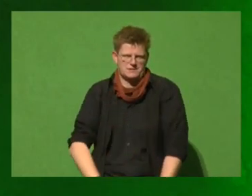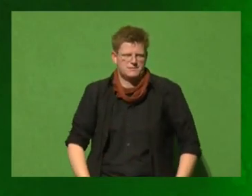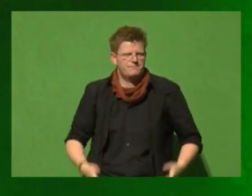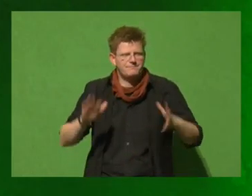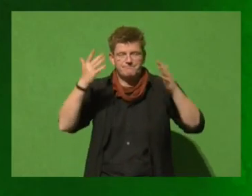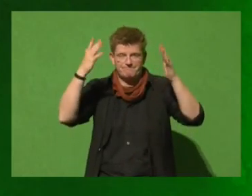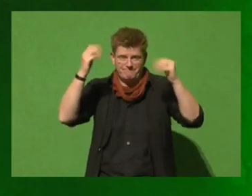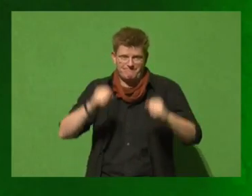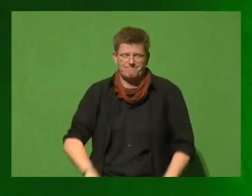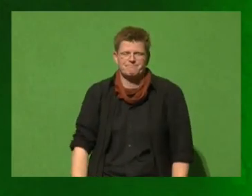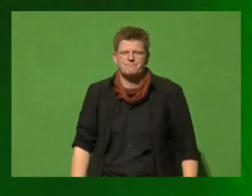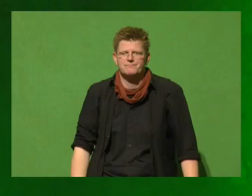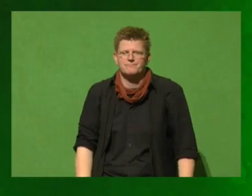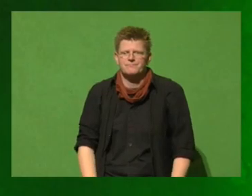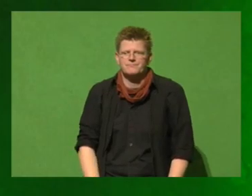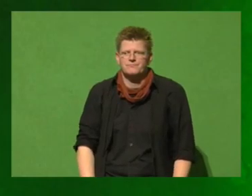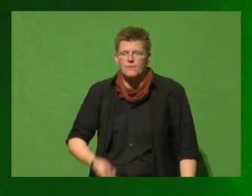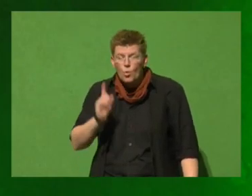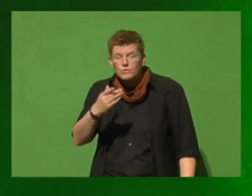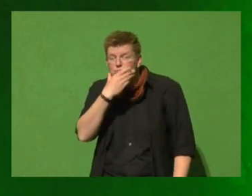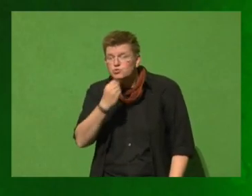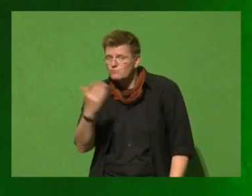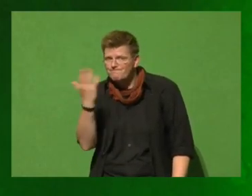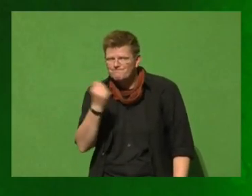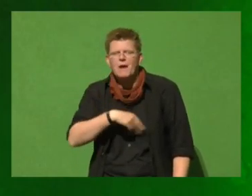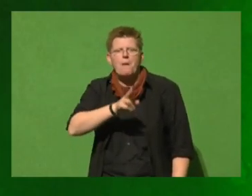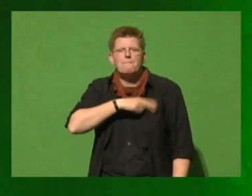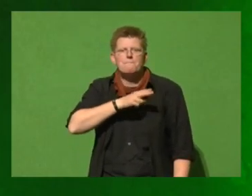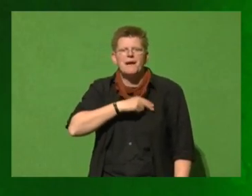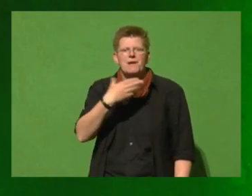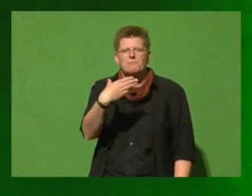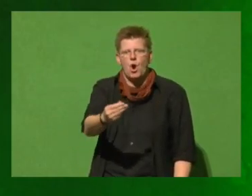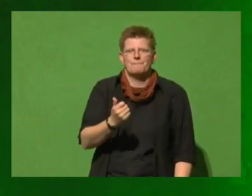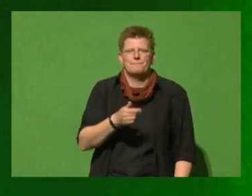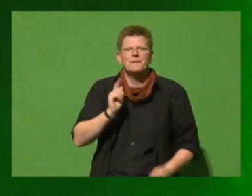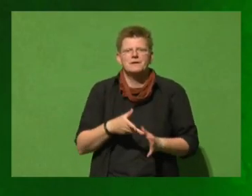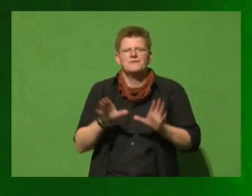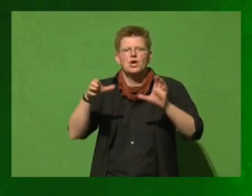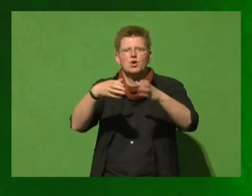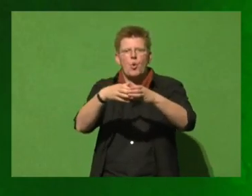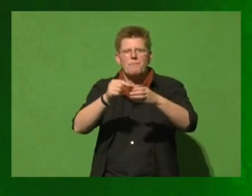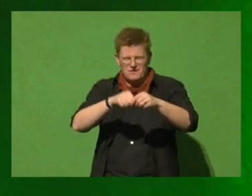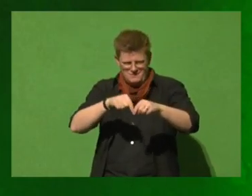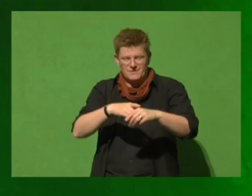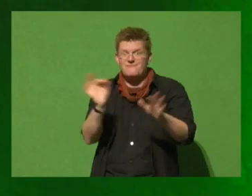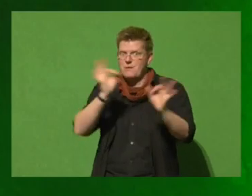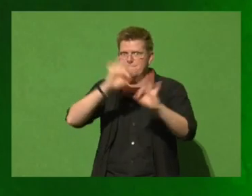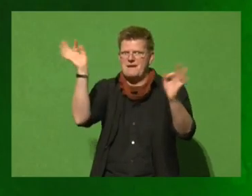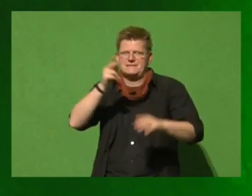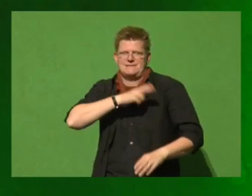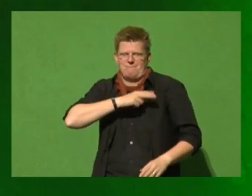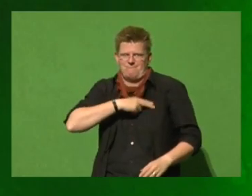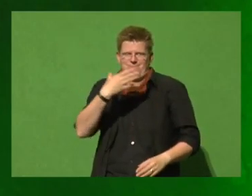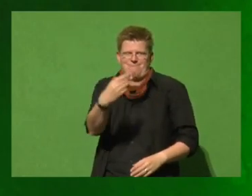das Erfreuliche daran ist auch, dass die dann auch prämiert worden sind als beste Fußgruppe des CSDs 2014 und dass